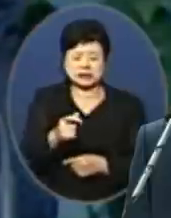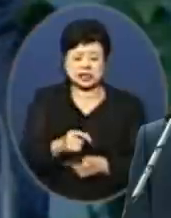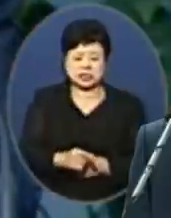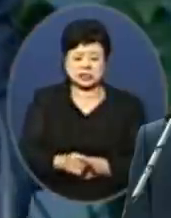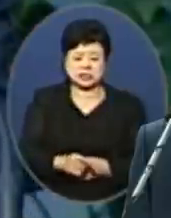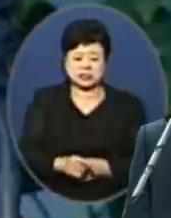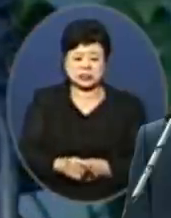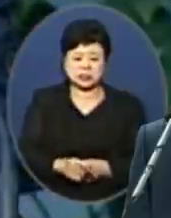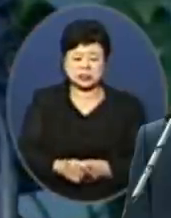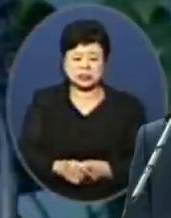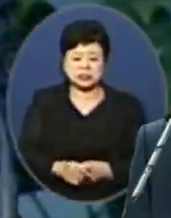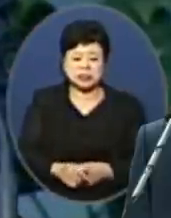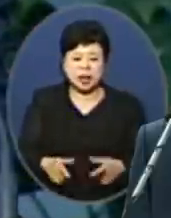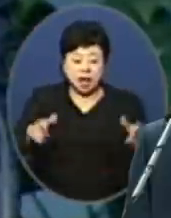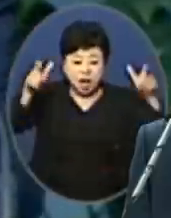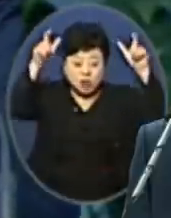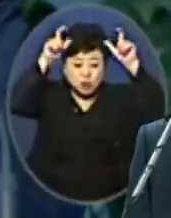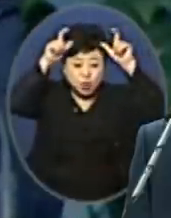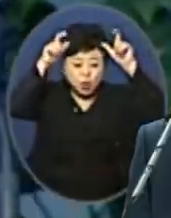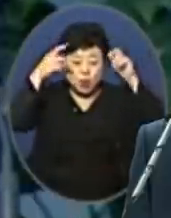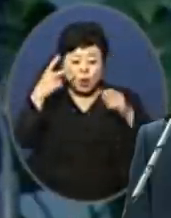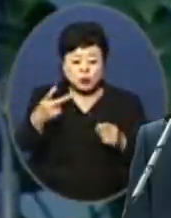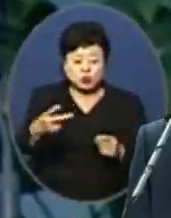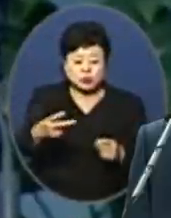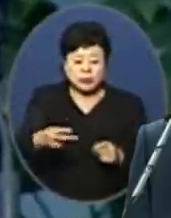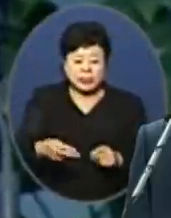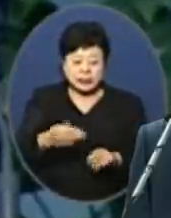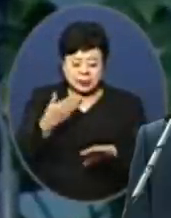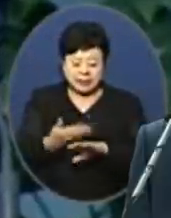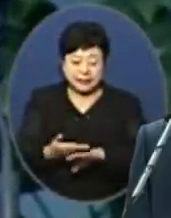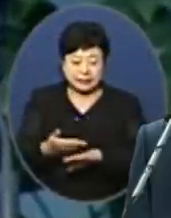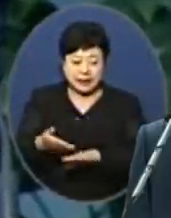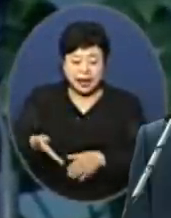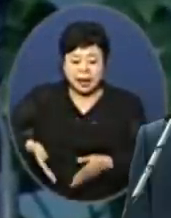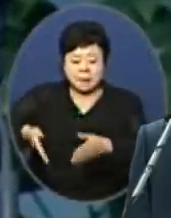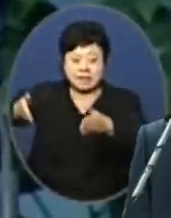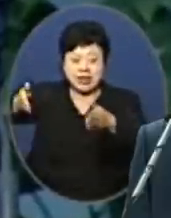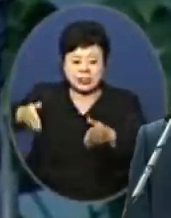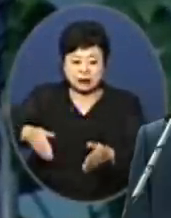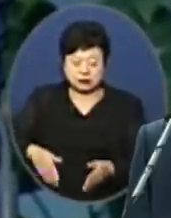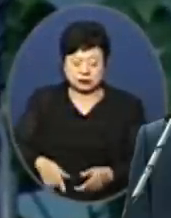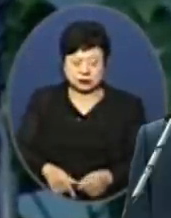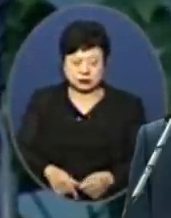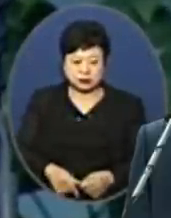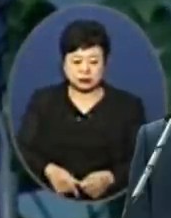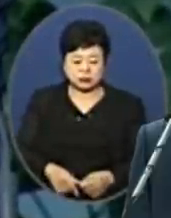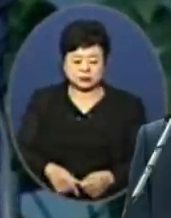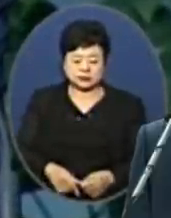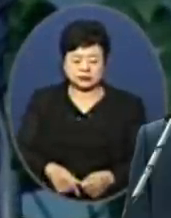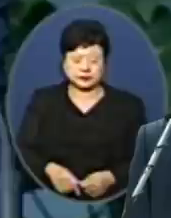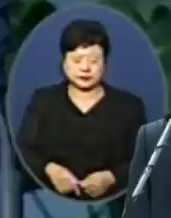두 마리를 서로 반대로 세워놓고